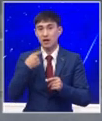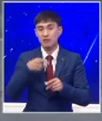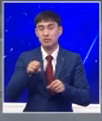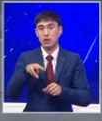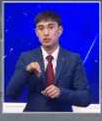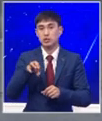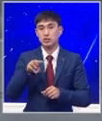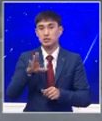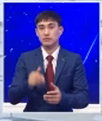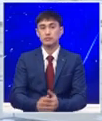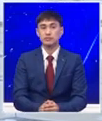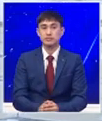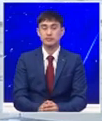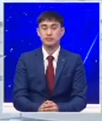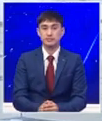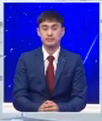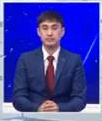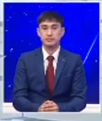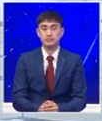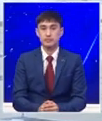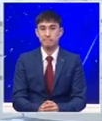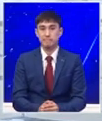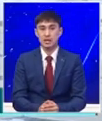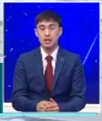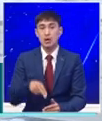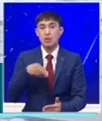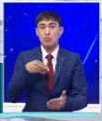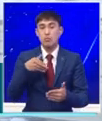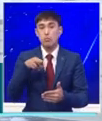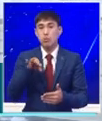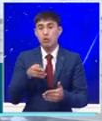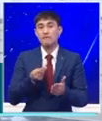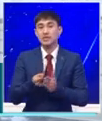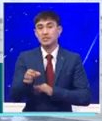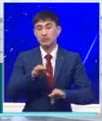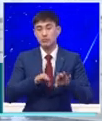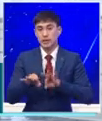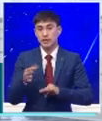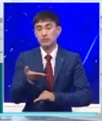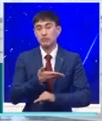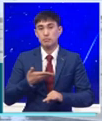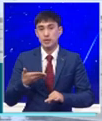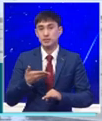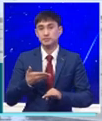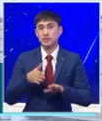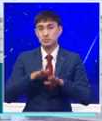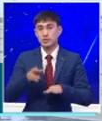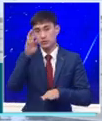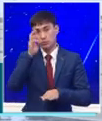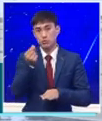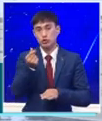Марат Султангазиев. По финансированию проектов мы из местного